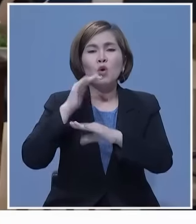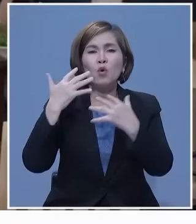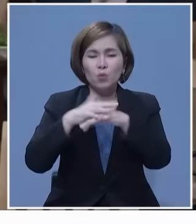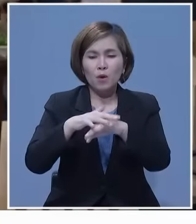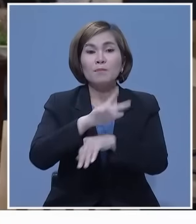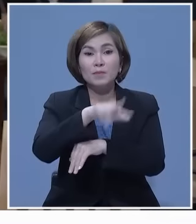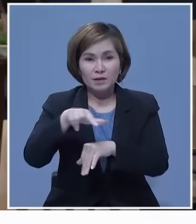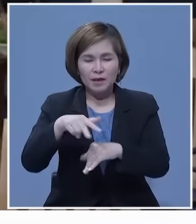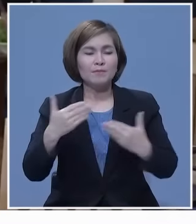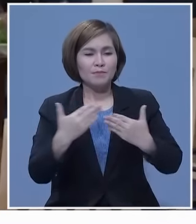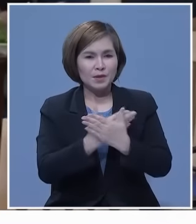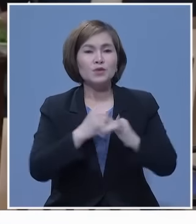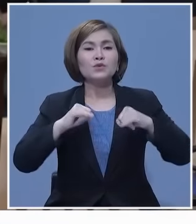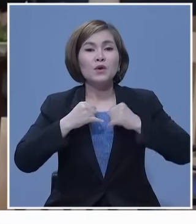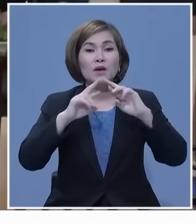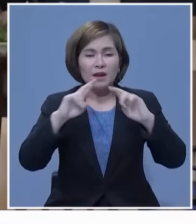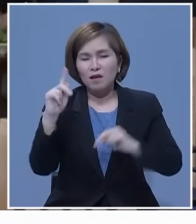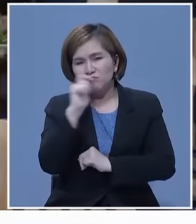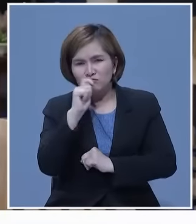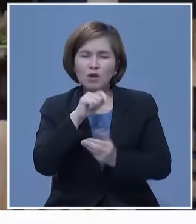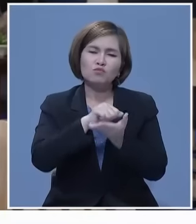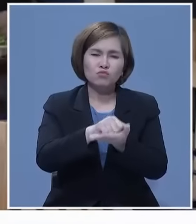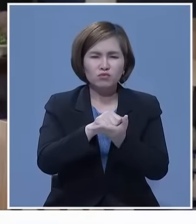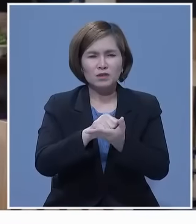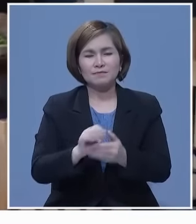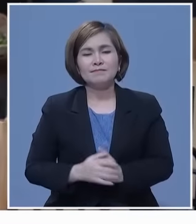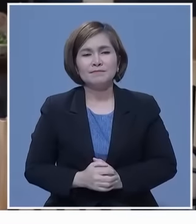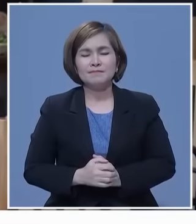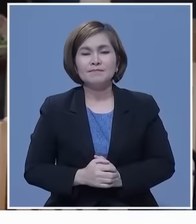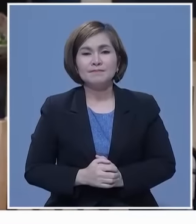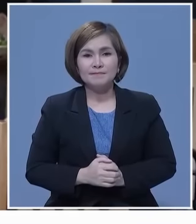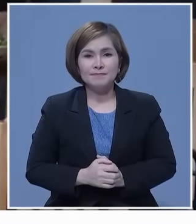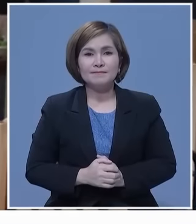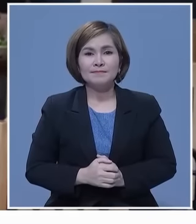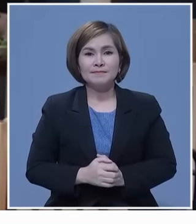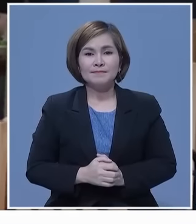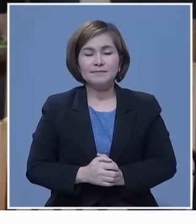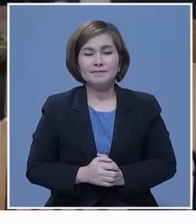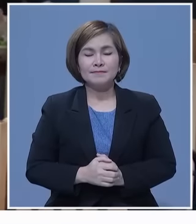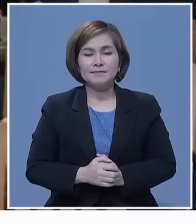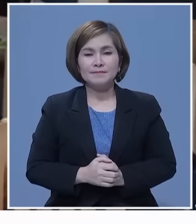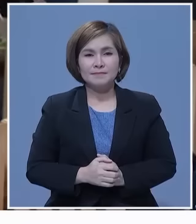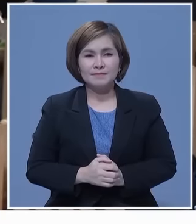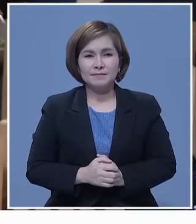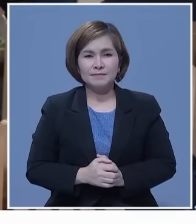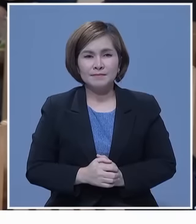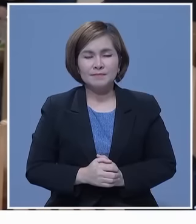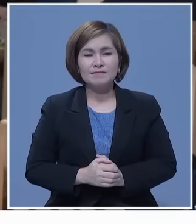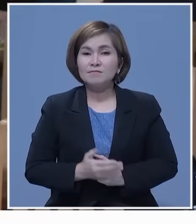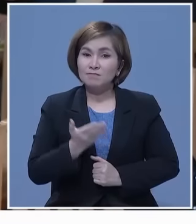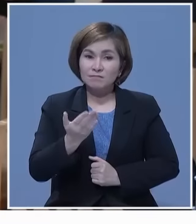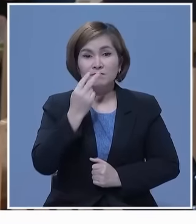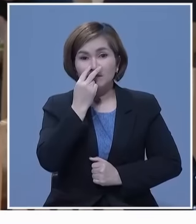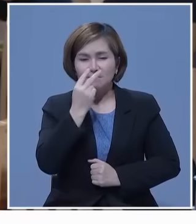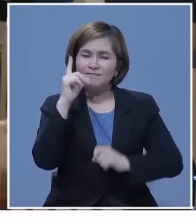ก็มาโฟกัสที่ร้านอาหารอย่างเต็มตัวใช่มั้ยฮะคือก็จะได้เห็นบรรยากาศก่อนหน้าเนี้ยคุณน้องท่านผู้ชมว่าเอ่อคุณณัฐวุฒิไสเกื้อก็